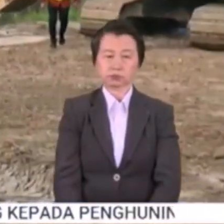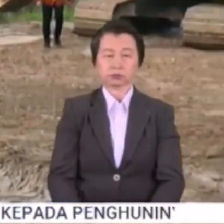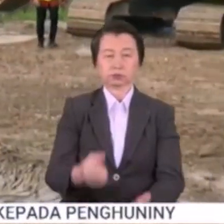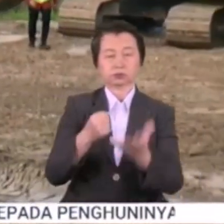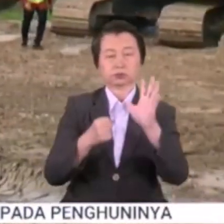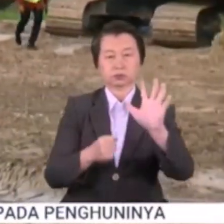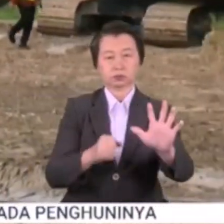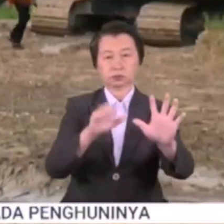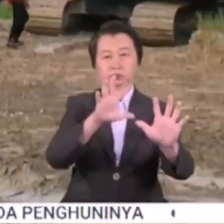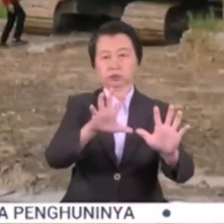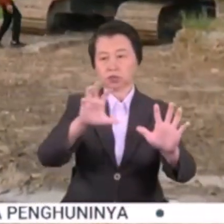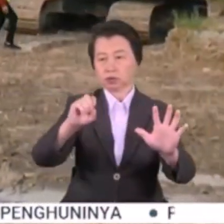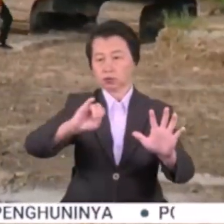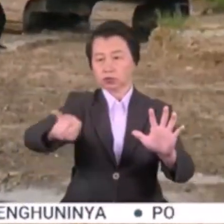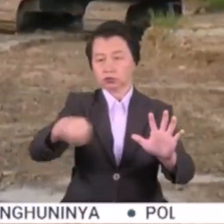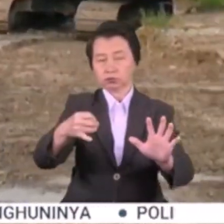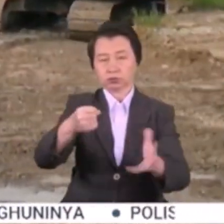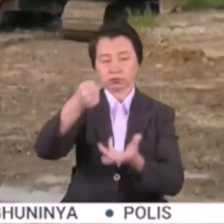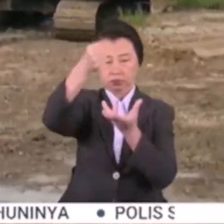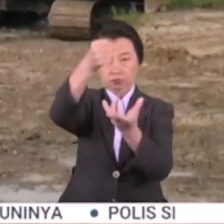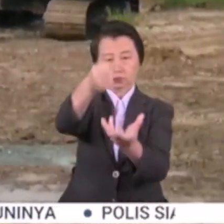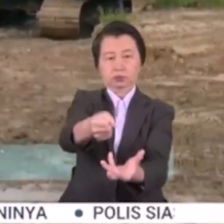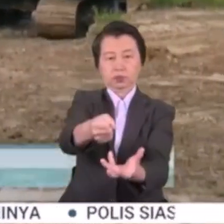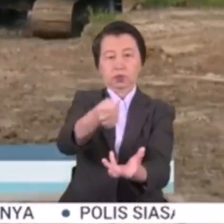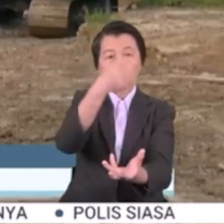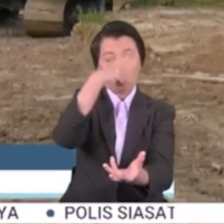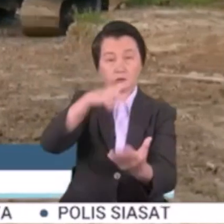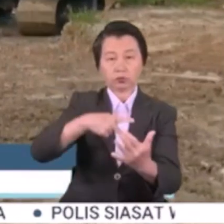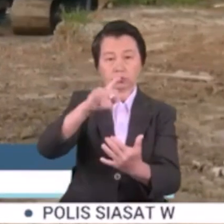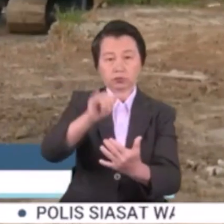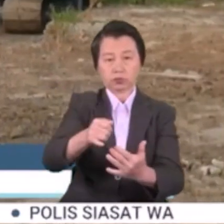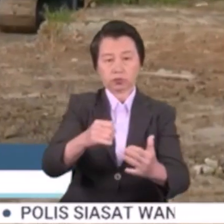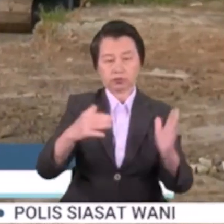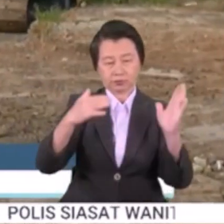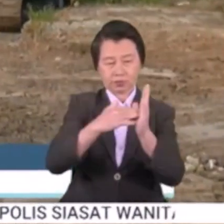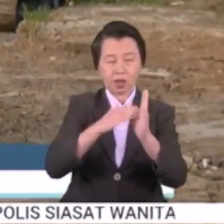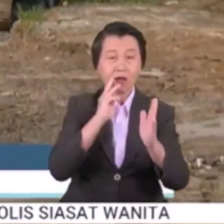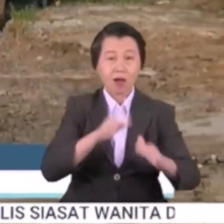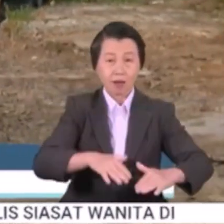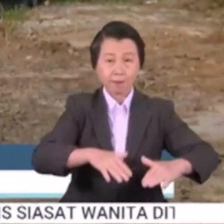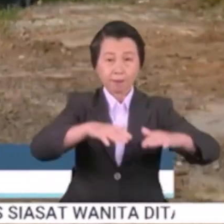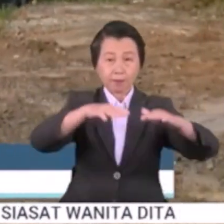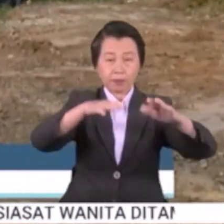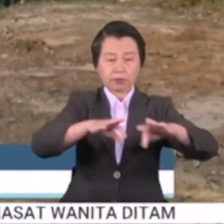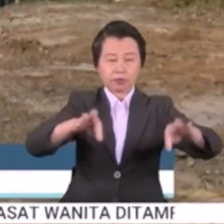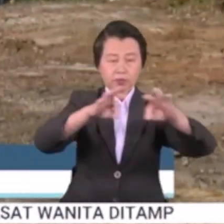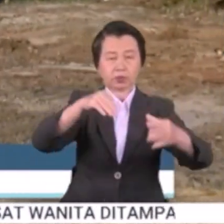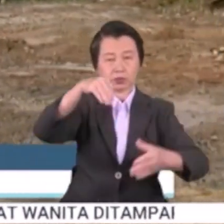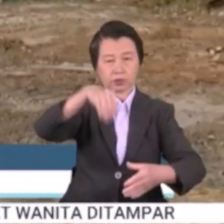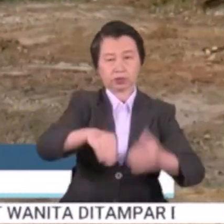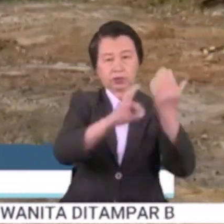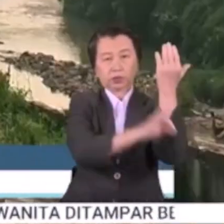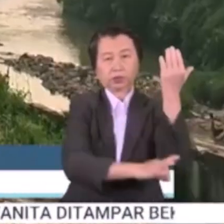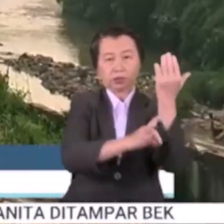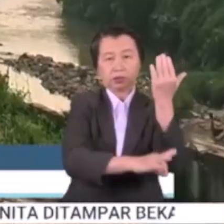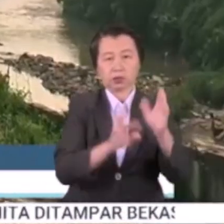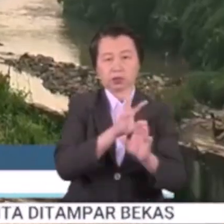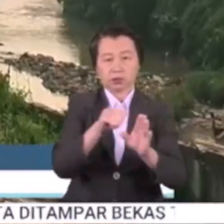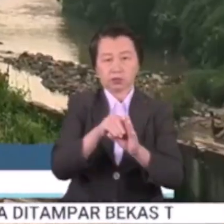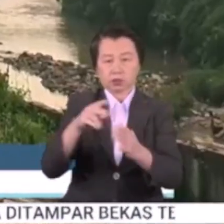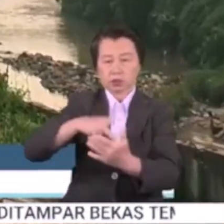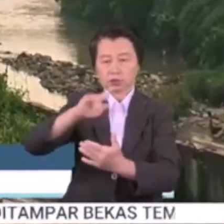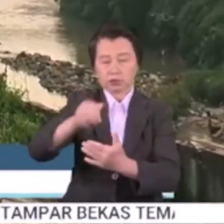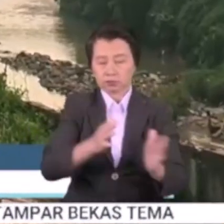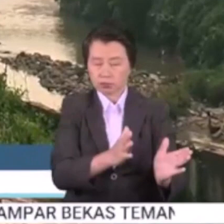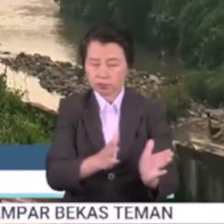sebanyak rm50 juta peruntukan disediakan bagi projek tempbatan banjir berkeutamaan tinggi di negeri yang melibatkan